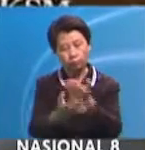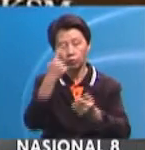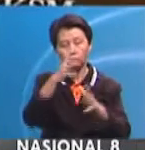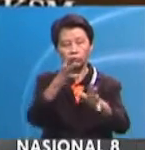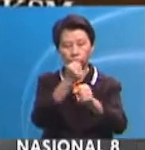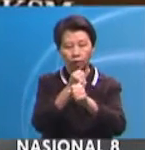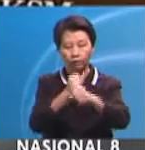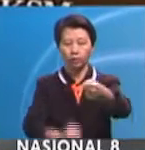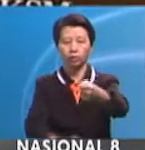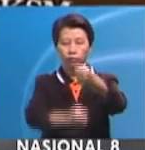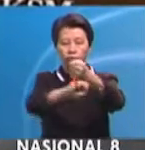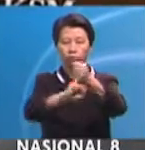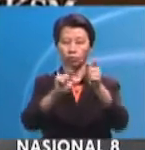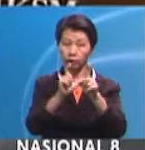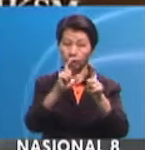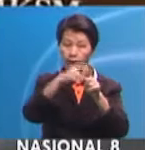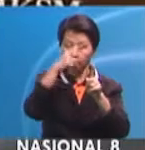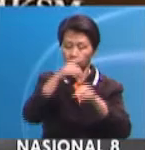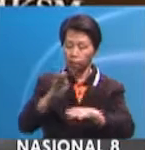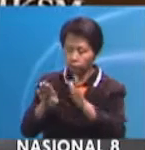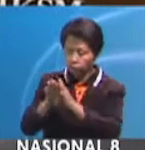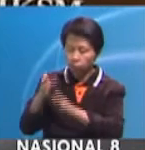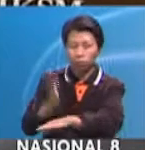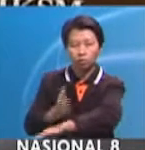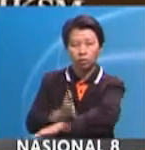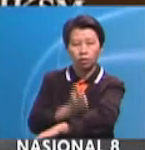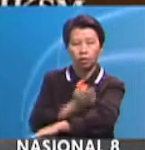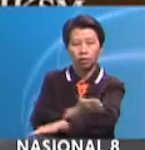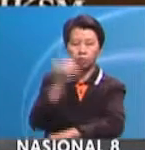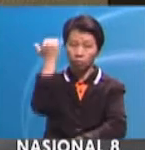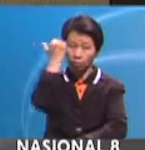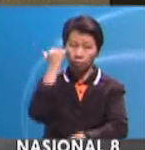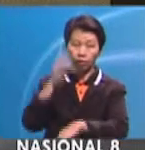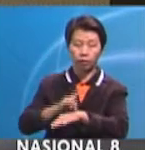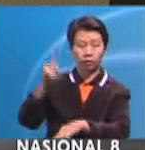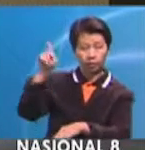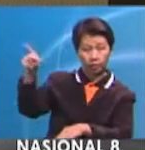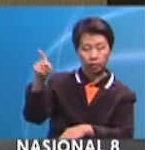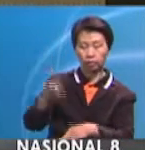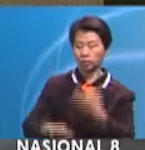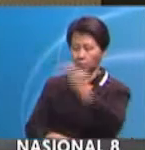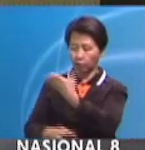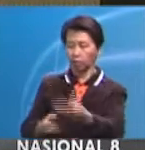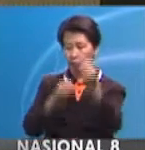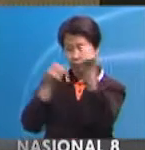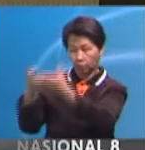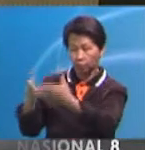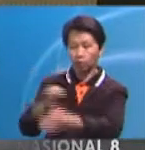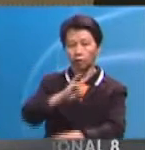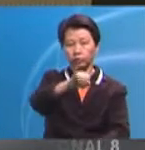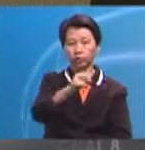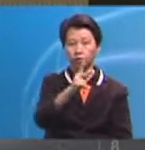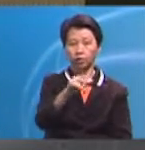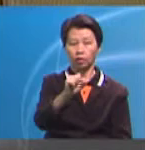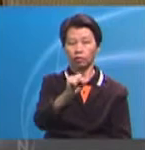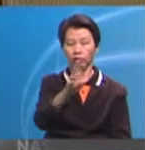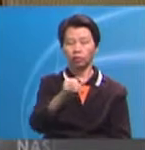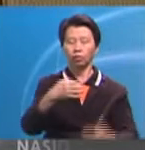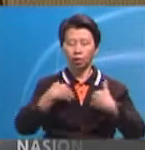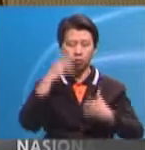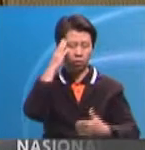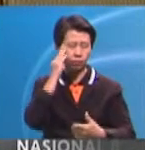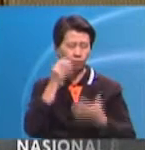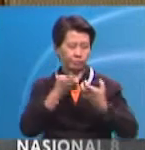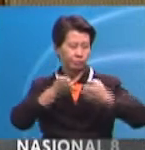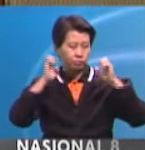mendapatkan dukungan teknikal bagi membangunkan sistem syariah di negara itu beliau dimaklumkan bahwa jksm mempunyai pengalaman hebat